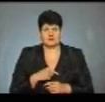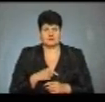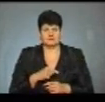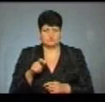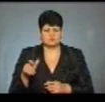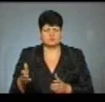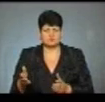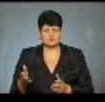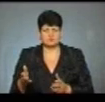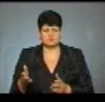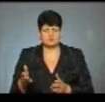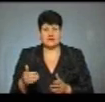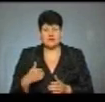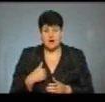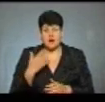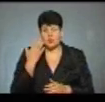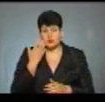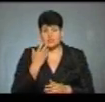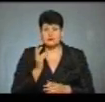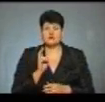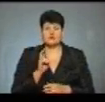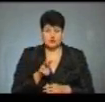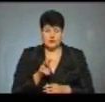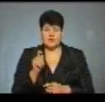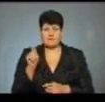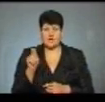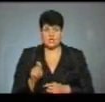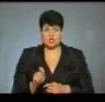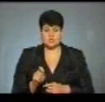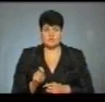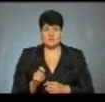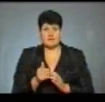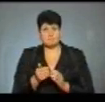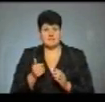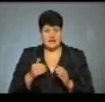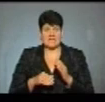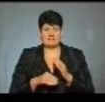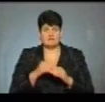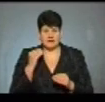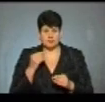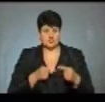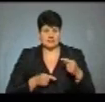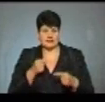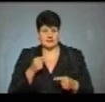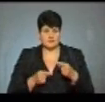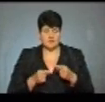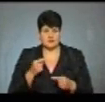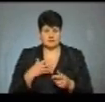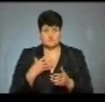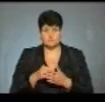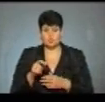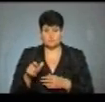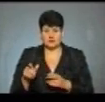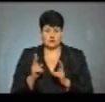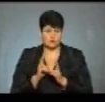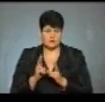інтереси? Я коли йшов і приїжджав на передвиборчі, скажімо, там дебати своїми виборцями на